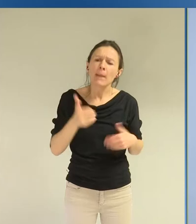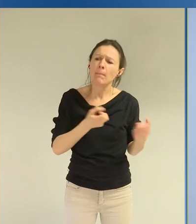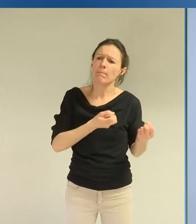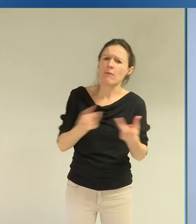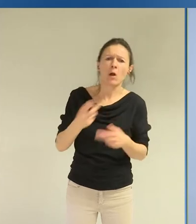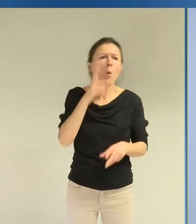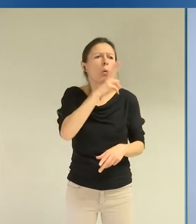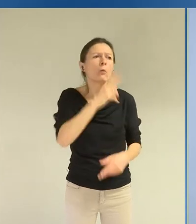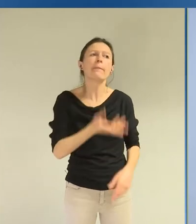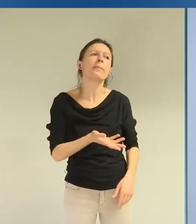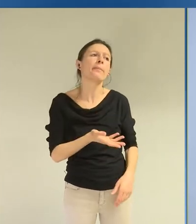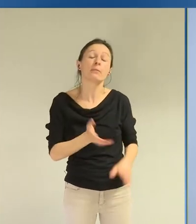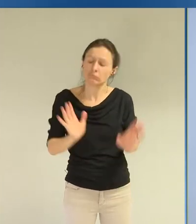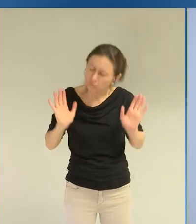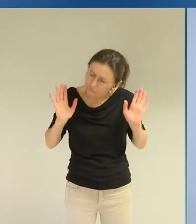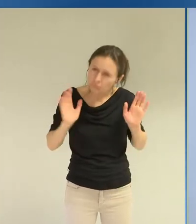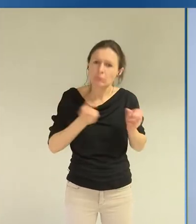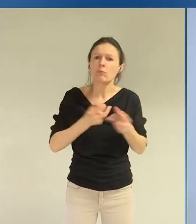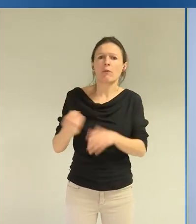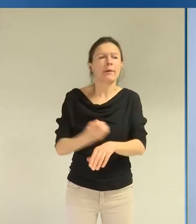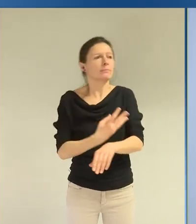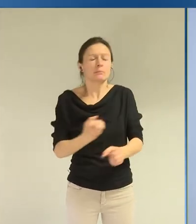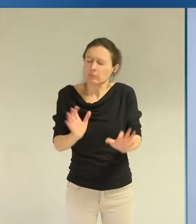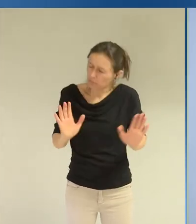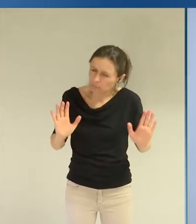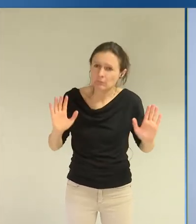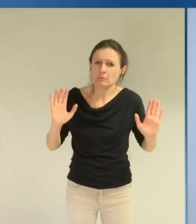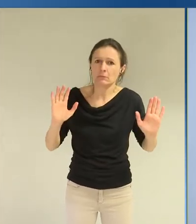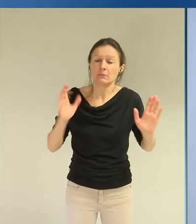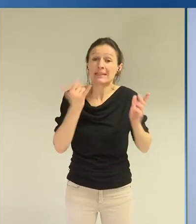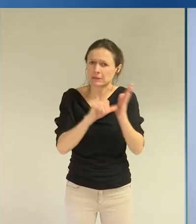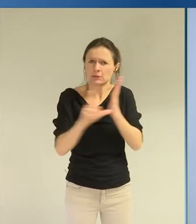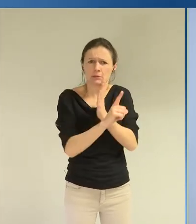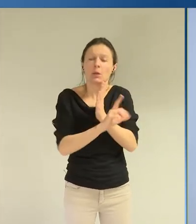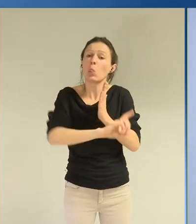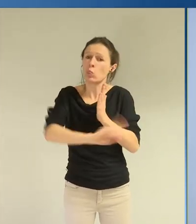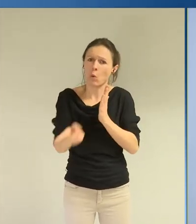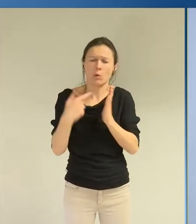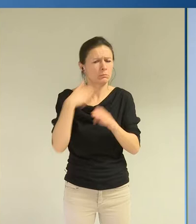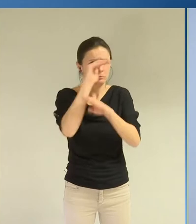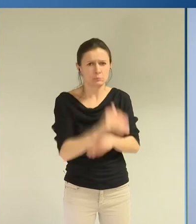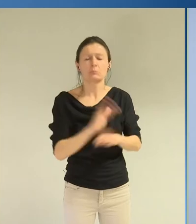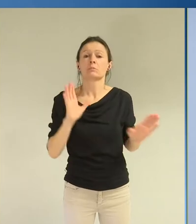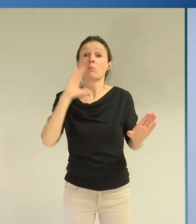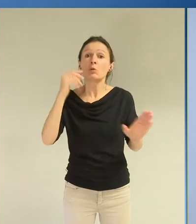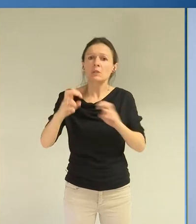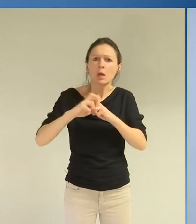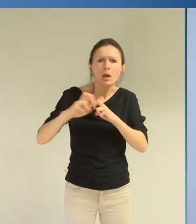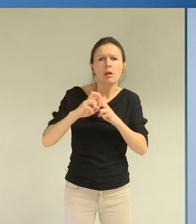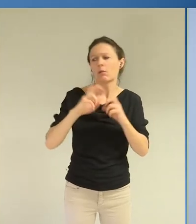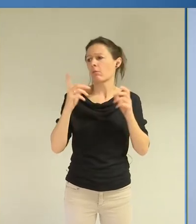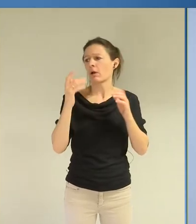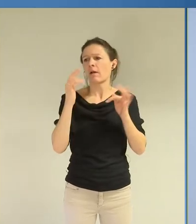et notre sensibilité voilà pourquoi la ville de grenoble se refuse à faire de la programmation culturelle se refuse à trier